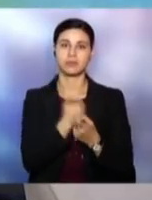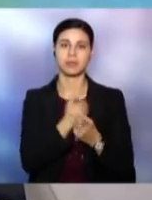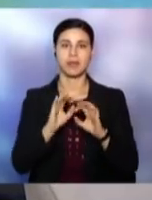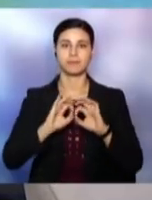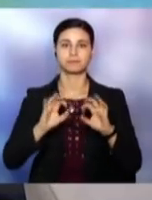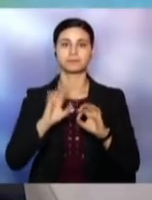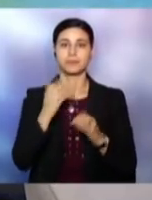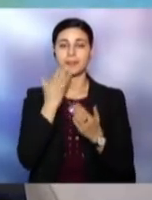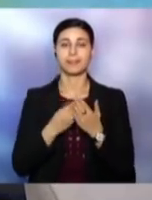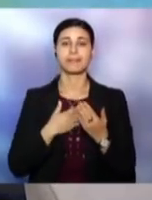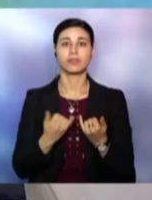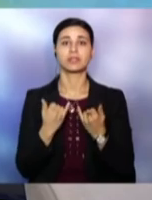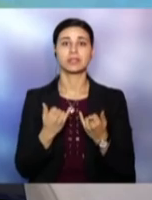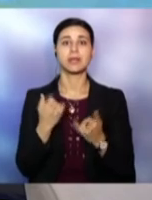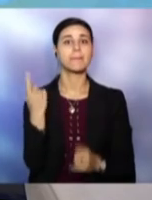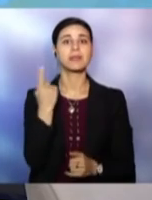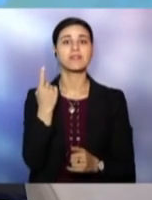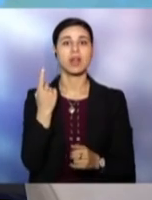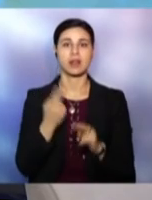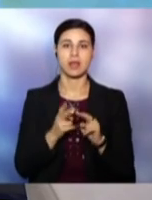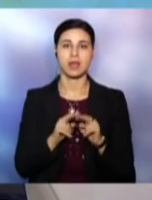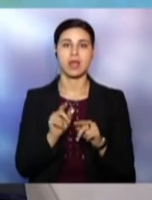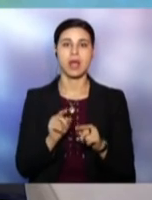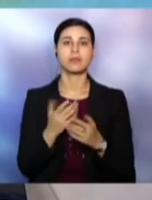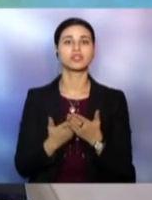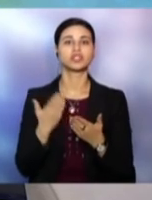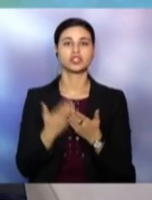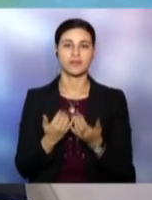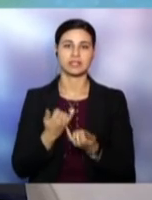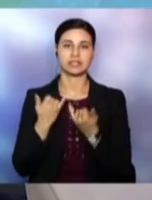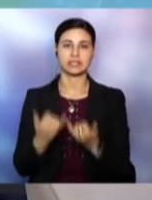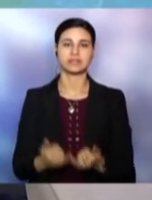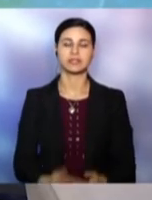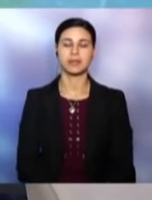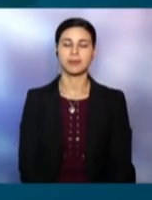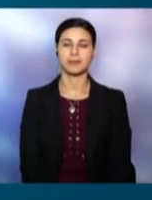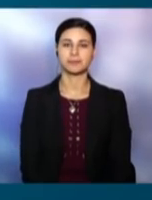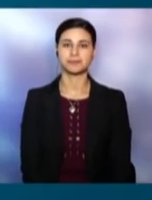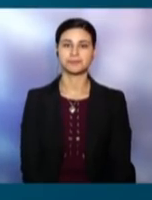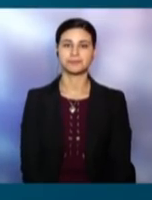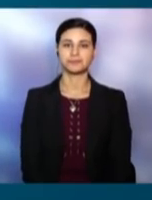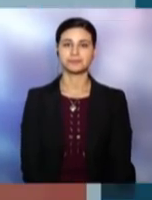და ჩვენი სიახლის პირველი ბლოკი სწორედ ამ რეკომენდაციებს ეძღვნება.